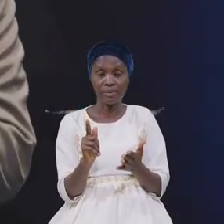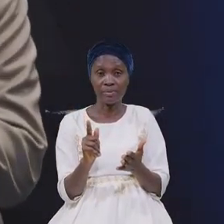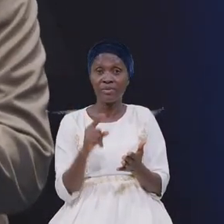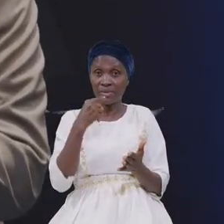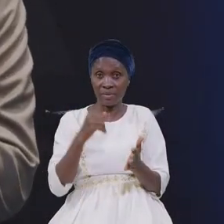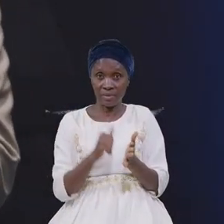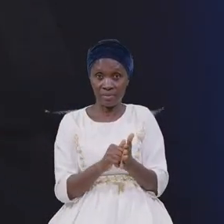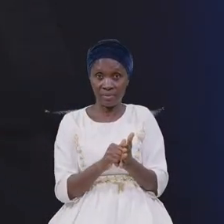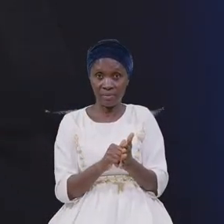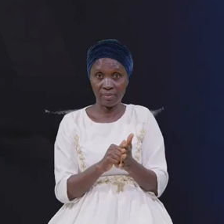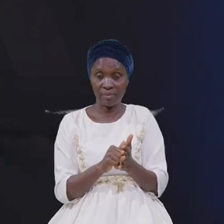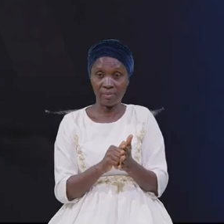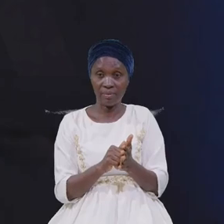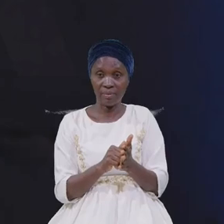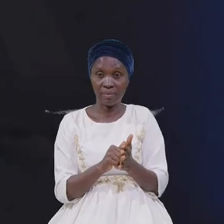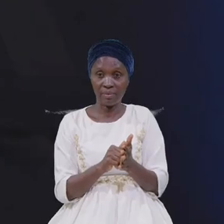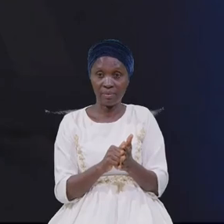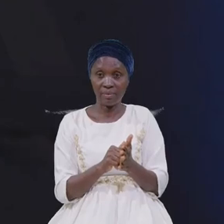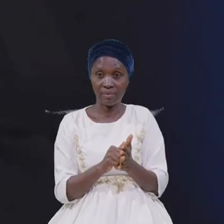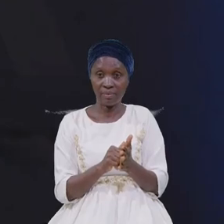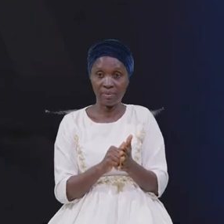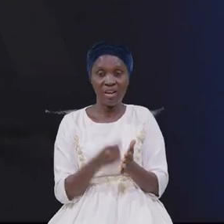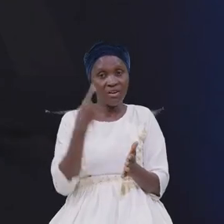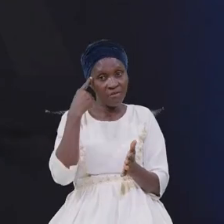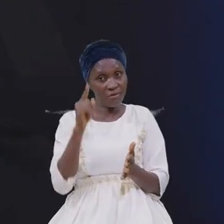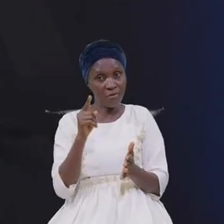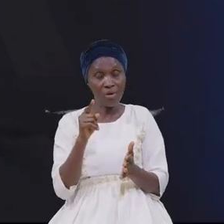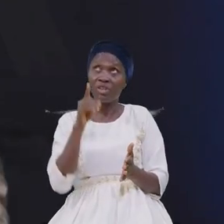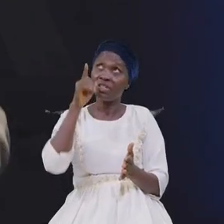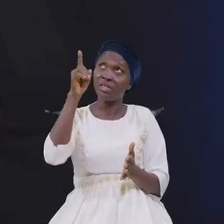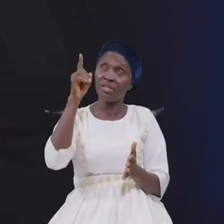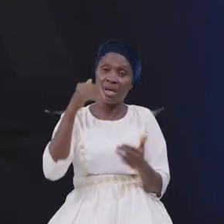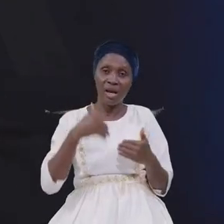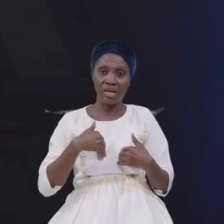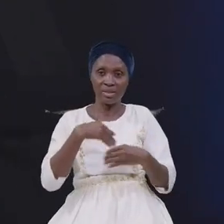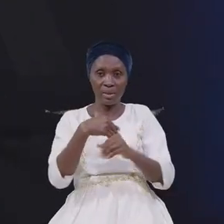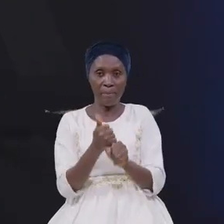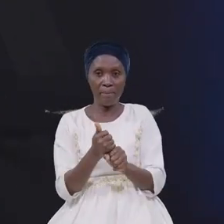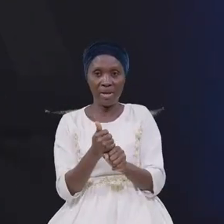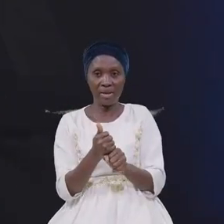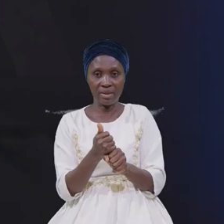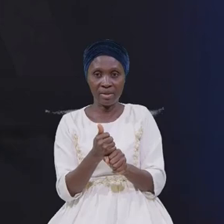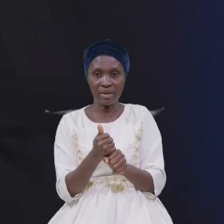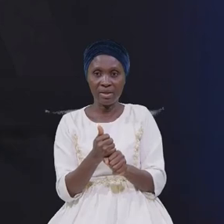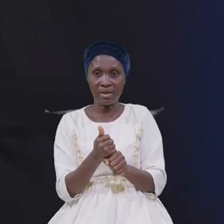21 dit, celui qui n'a point connu le